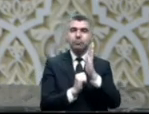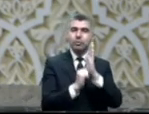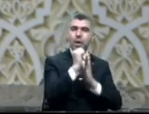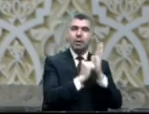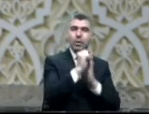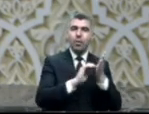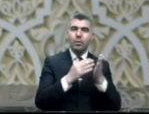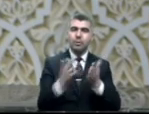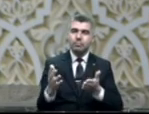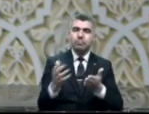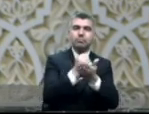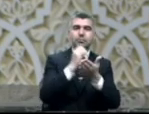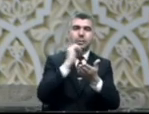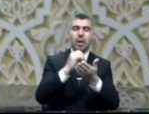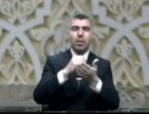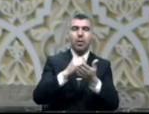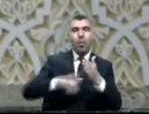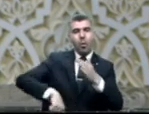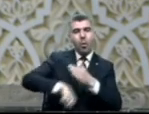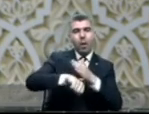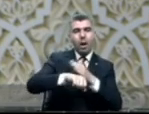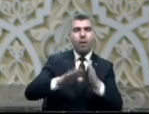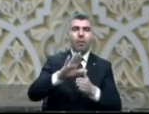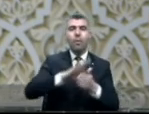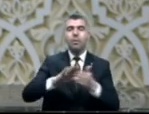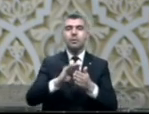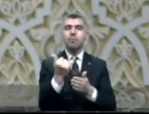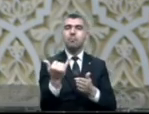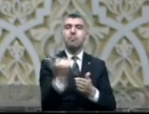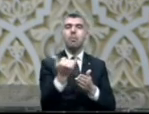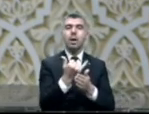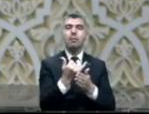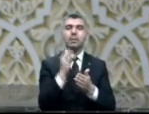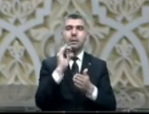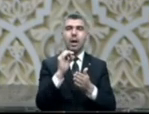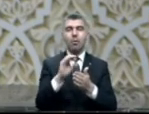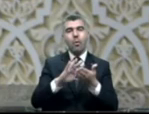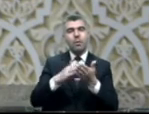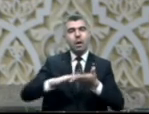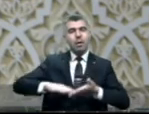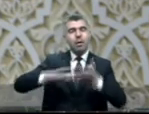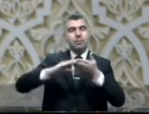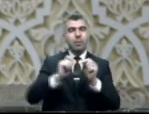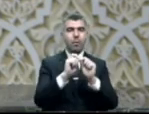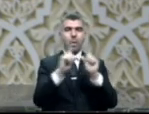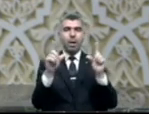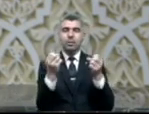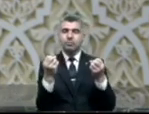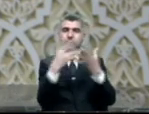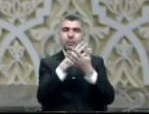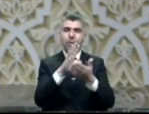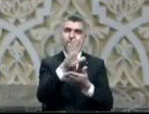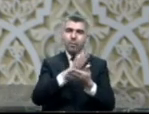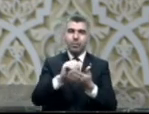والشموخ في تاريخ كرة القدم لما قدمه ويقدمه من إنجازات ممعنة في التألق والإبهار. ونسأل